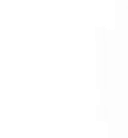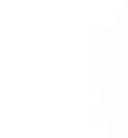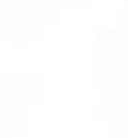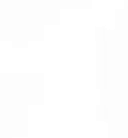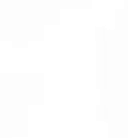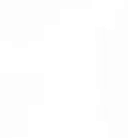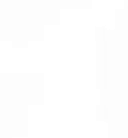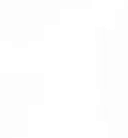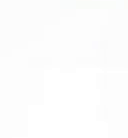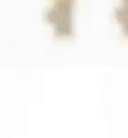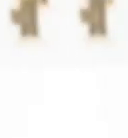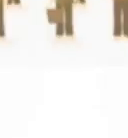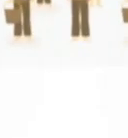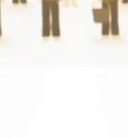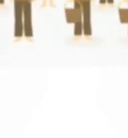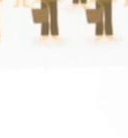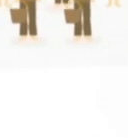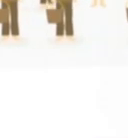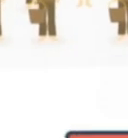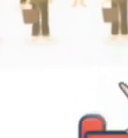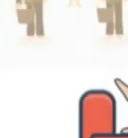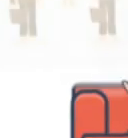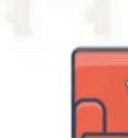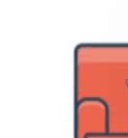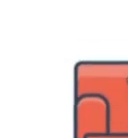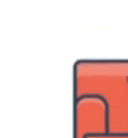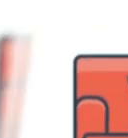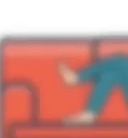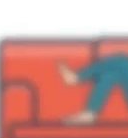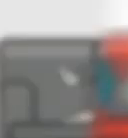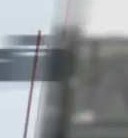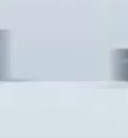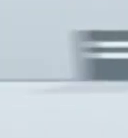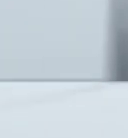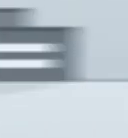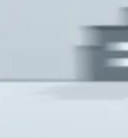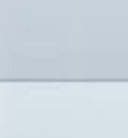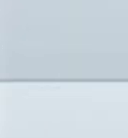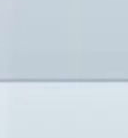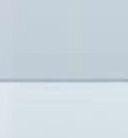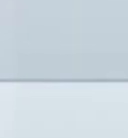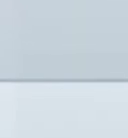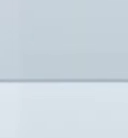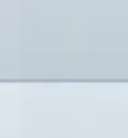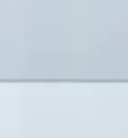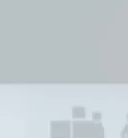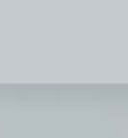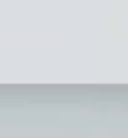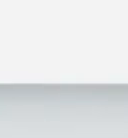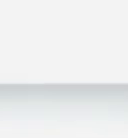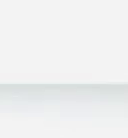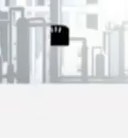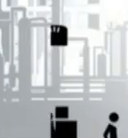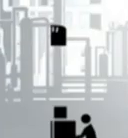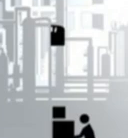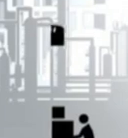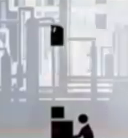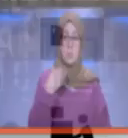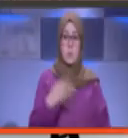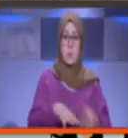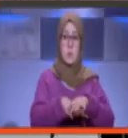العامل أو المهندس المصري أو كل عنصر إنتاج لو منزلش شغله المصانع هتشتغل إزاي؟ والمنتجات اللي